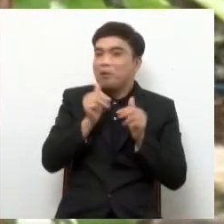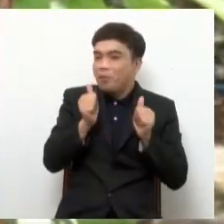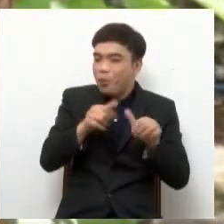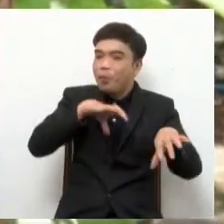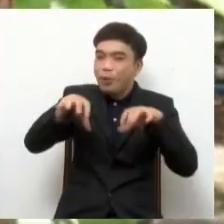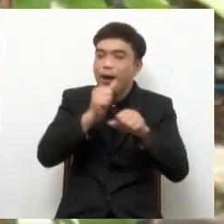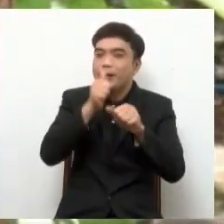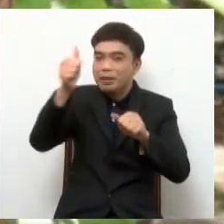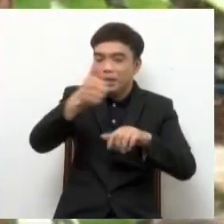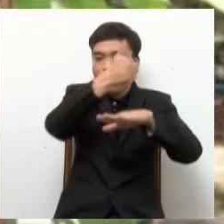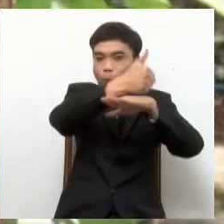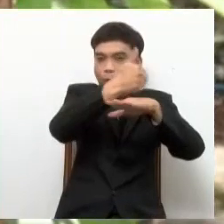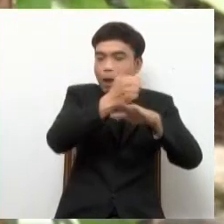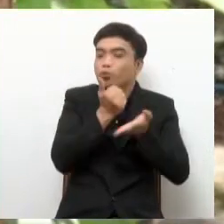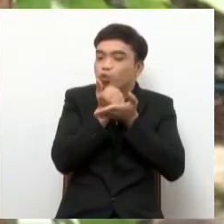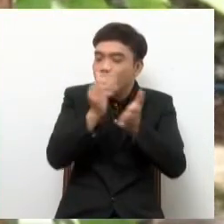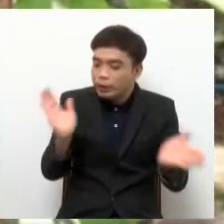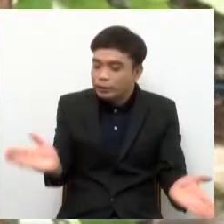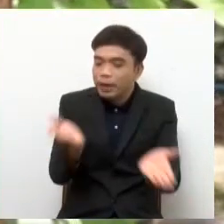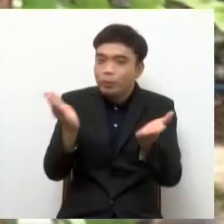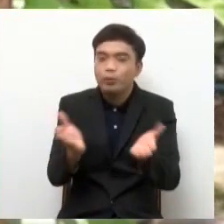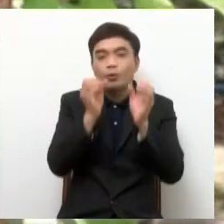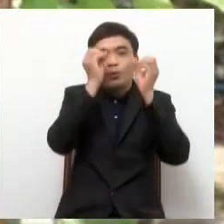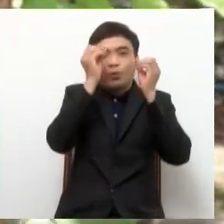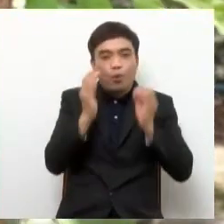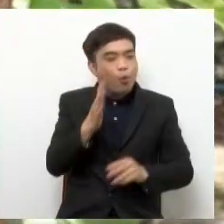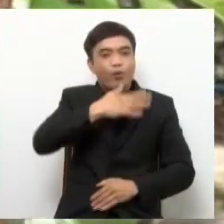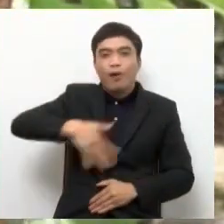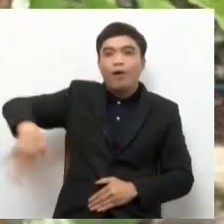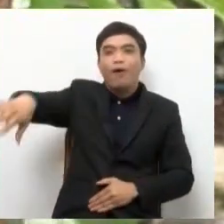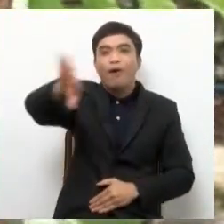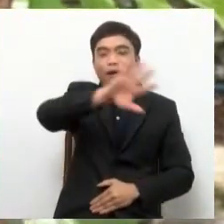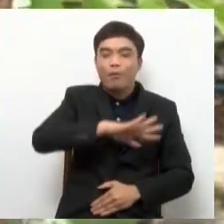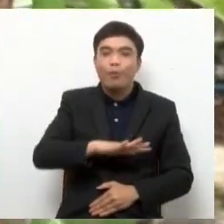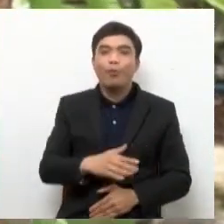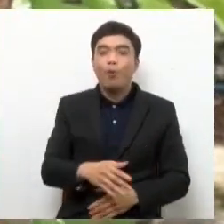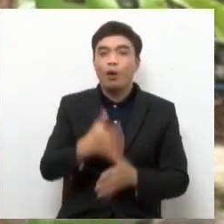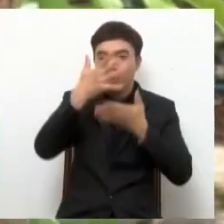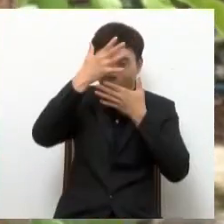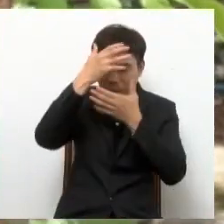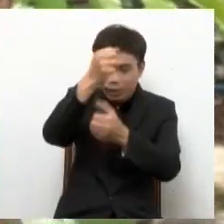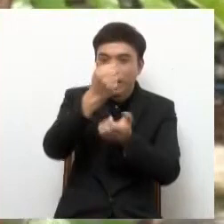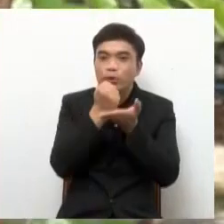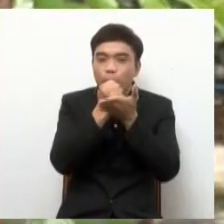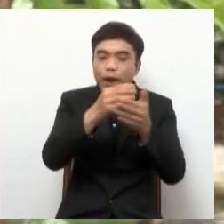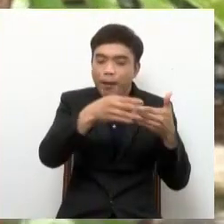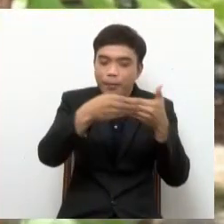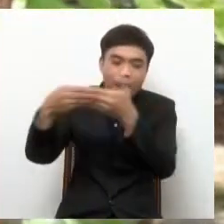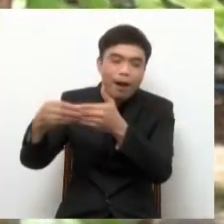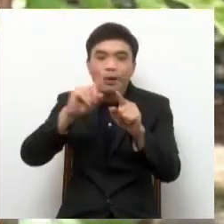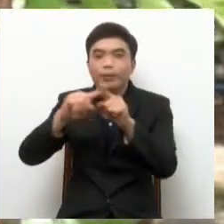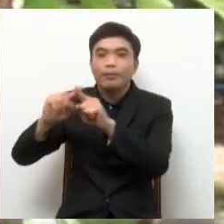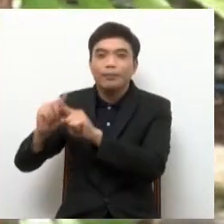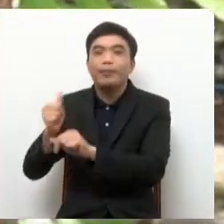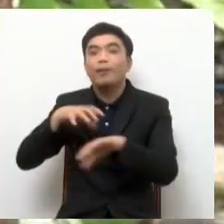ะผู้บริหารในการสนับสนุนคุณครูนะคะทุกท่านก็เอาใจใส่นะคะมีความเข้มแข็งนะคะในเรื่องของ